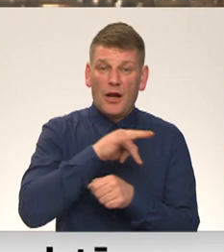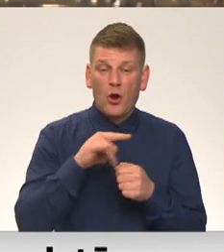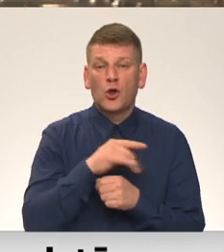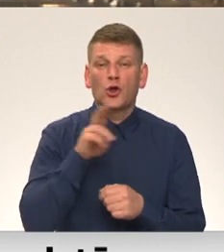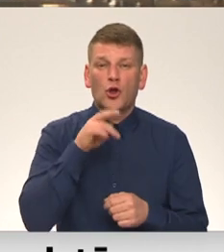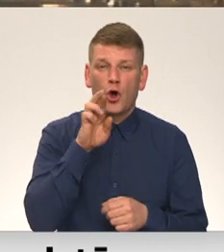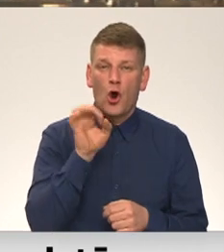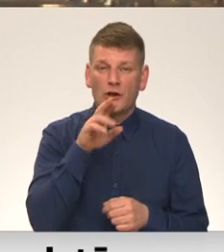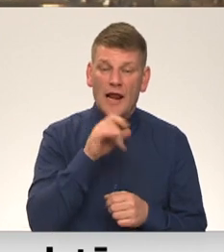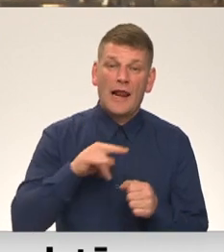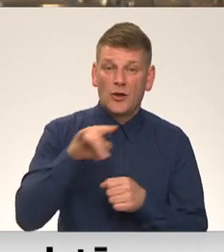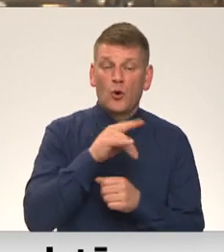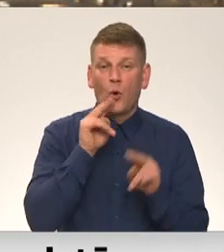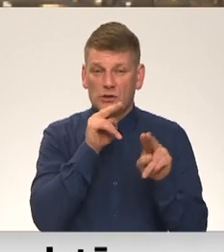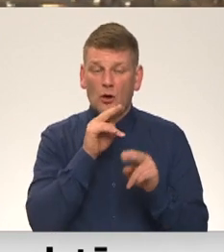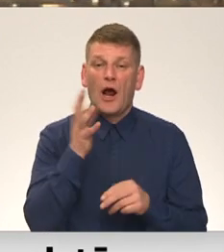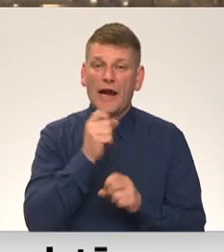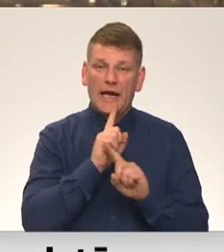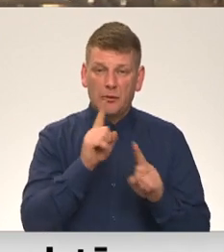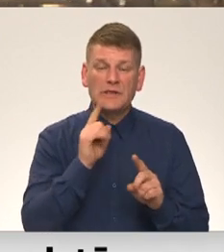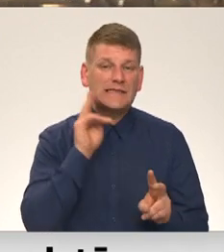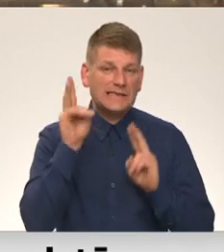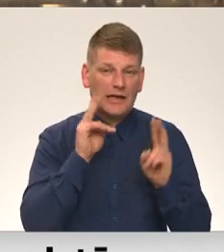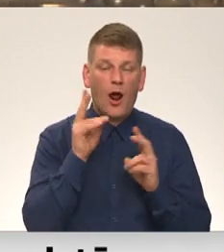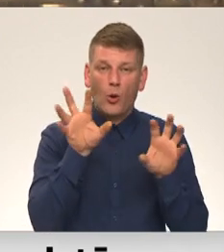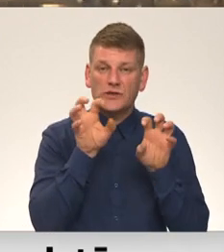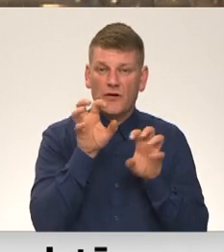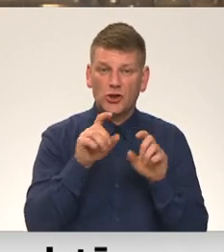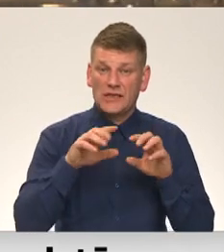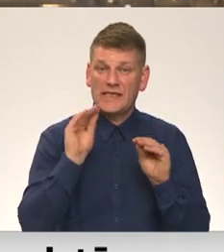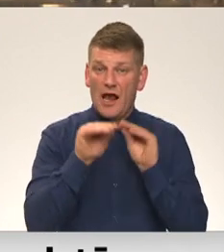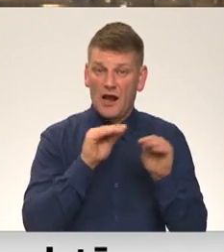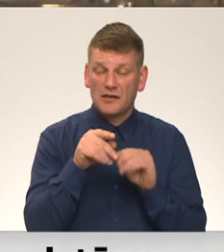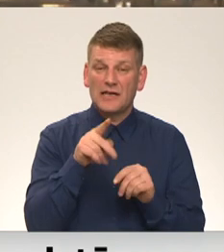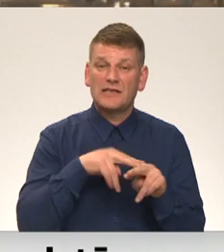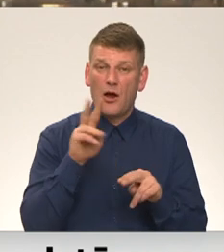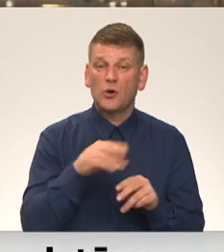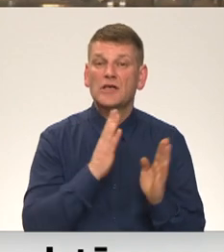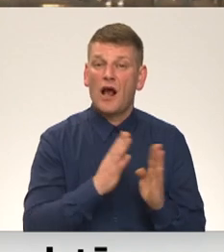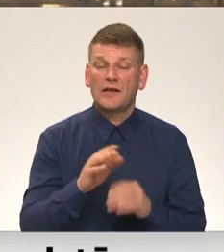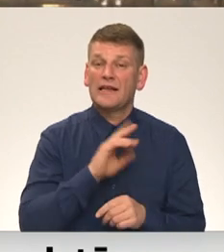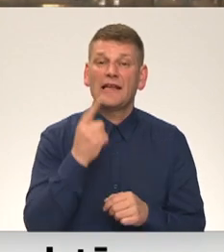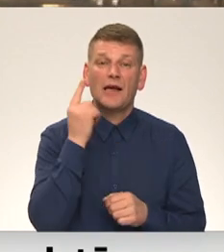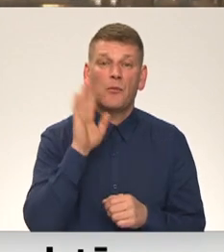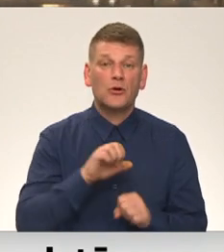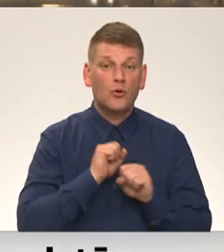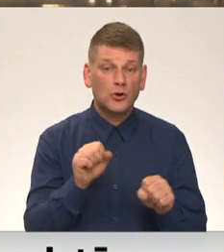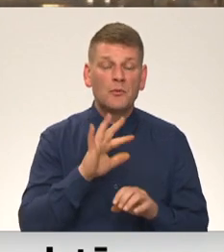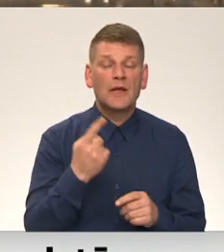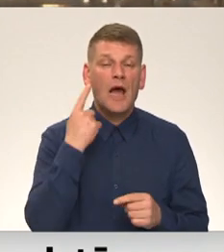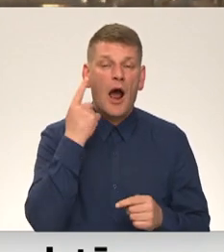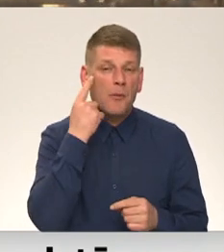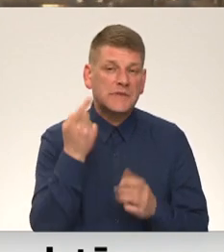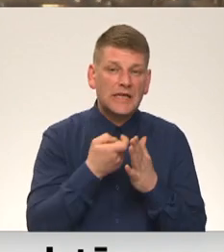dronu lidojumi tiks uzraudzīti ar īpašām signālu uztveršanas iekārtām. Tas ļaus ne tikai gādāt par drošību, bet vienlaikus apzināt